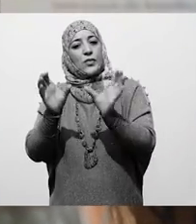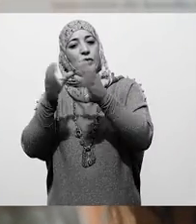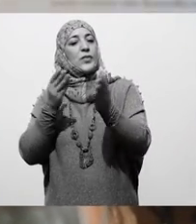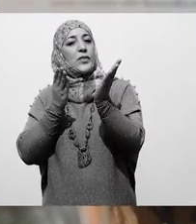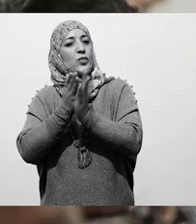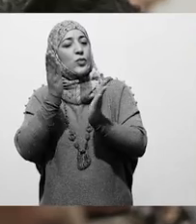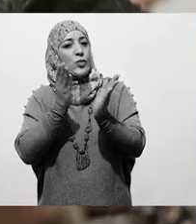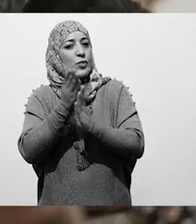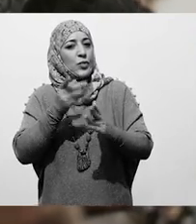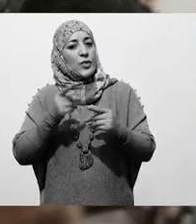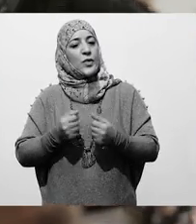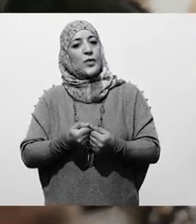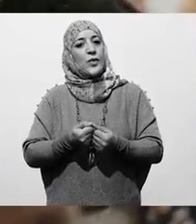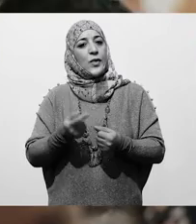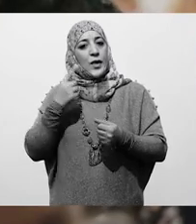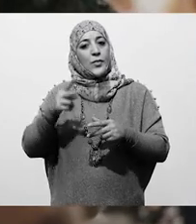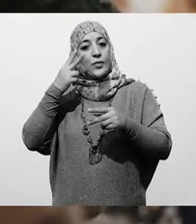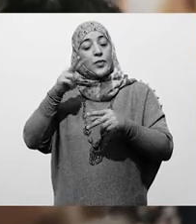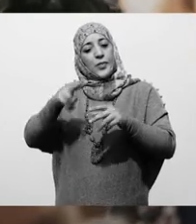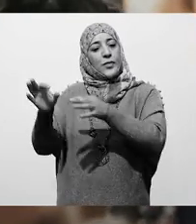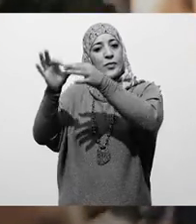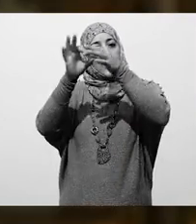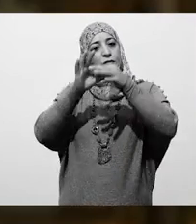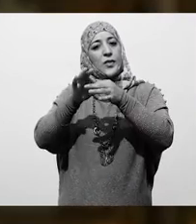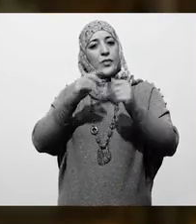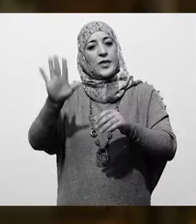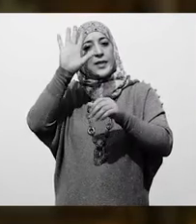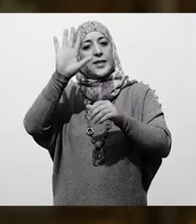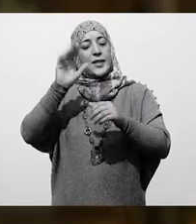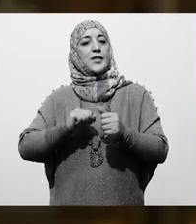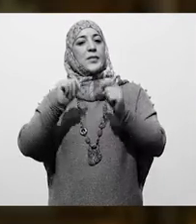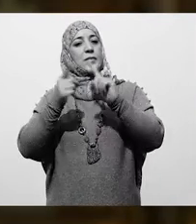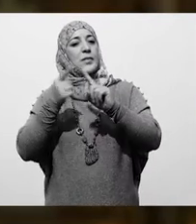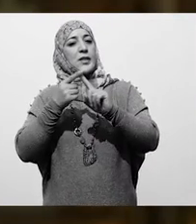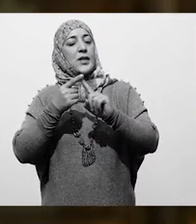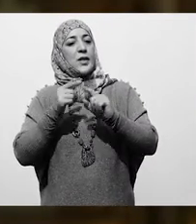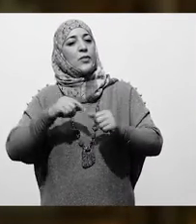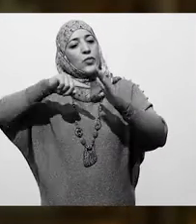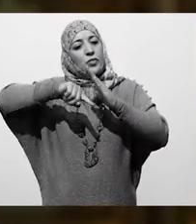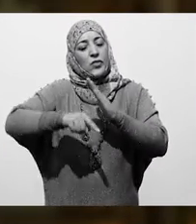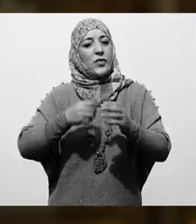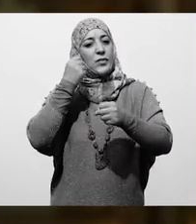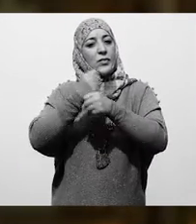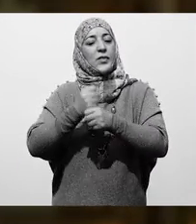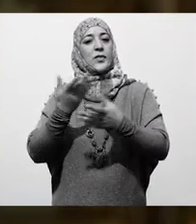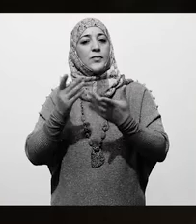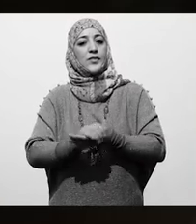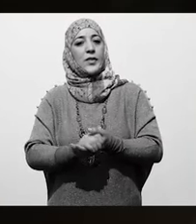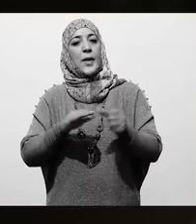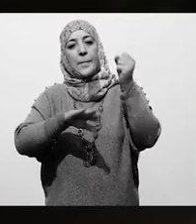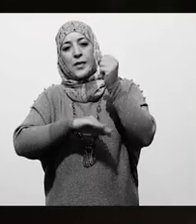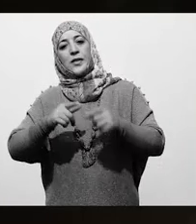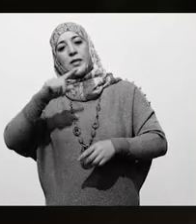de droits se traduit en violation de 5 principes qui sont principes fondamentaux de droits humains.